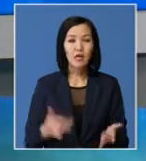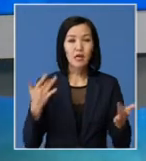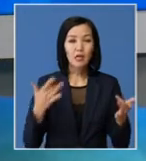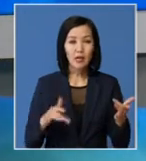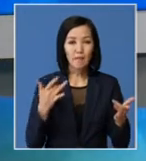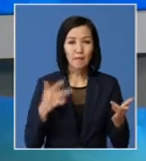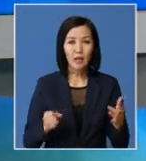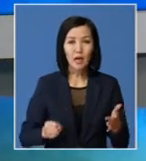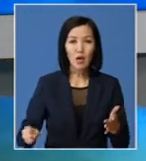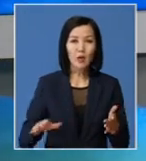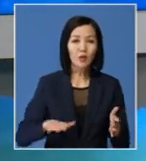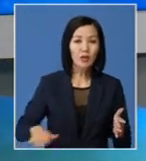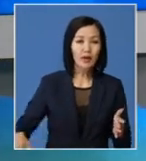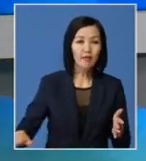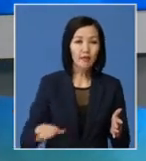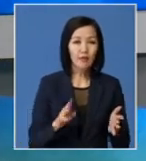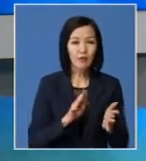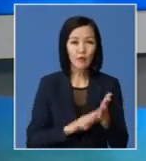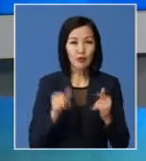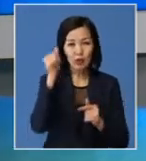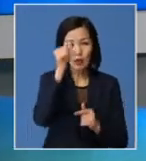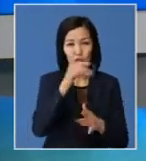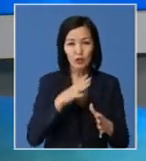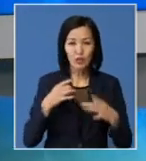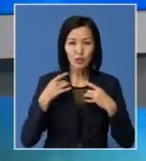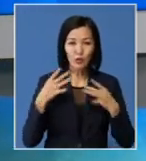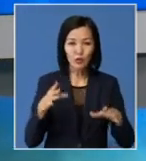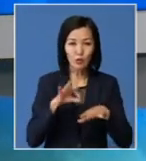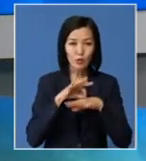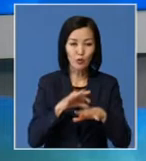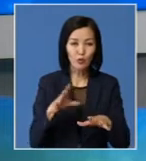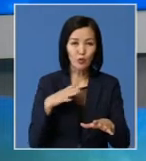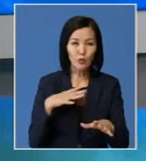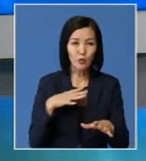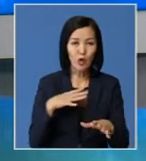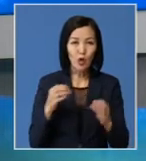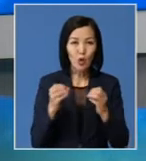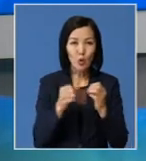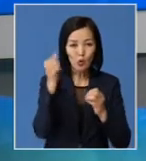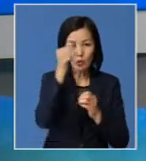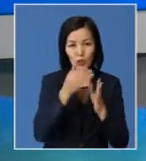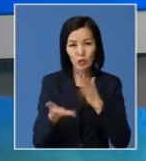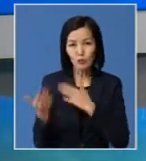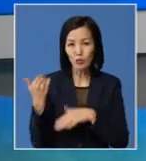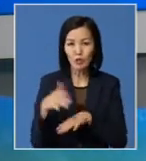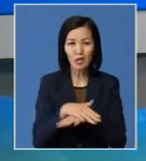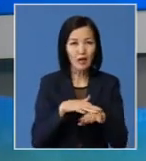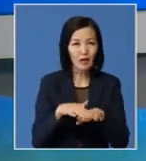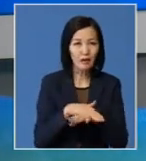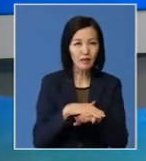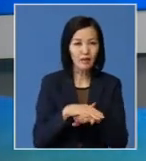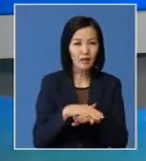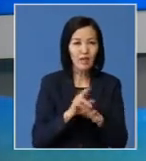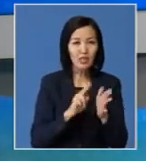Келі әнмен жыр елі, елі ақындар мен батырлар жері Жамбыл ауданы 90 жылдық торқалы тойын дүрілдетіп атап өтті. Осыдан 10 жыл